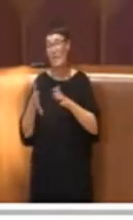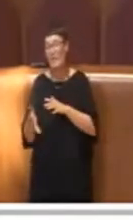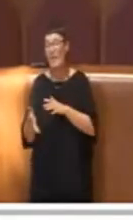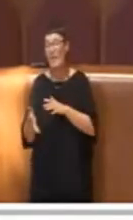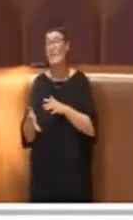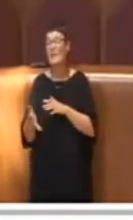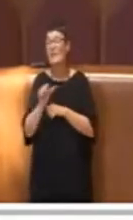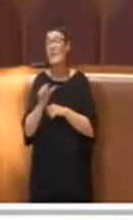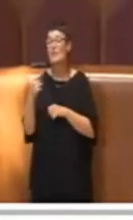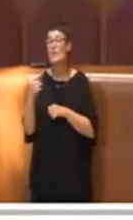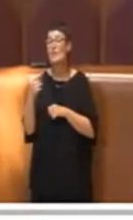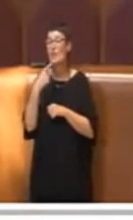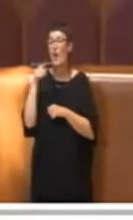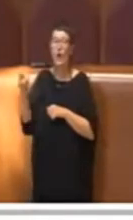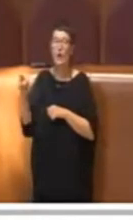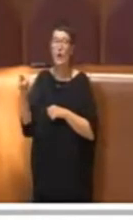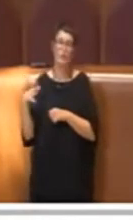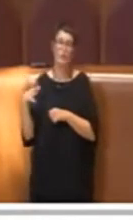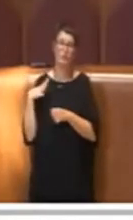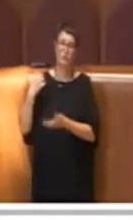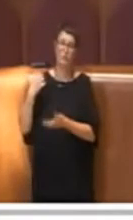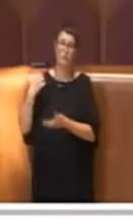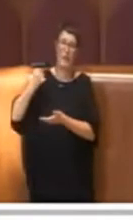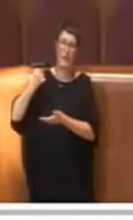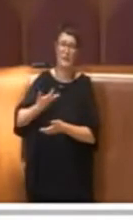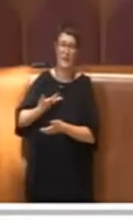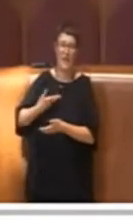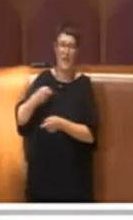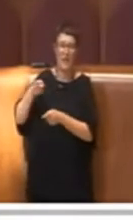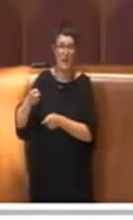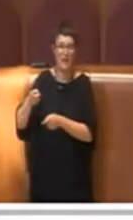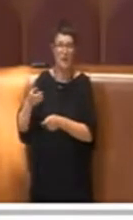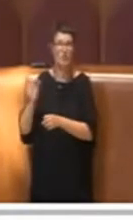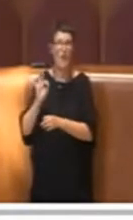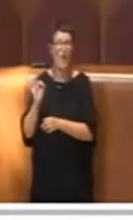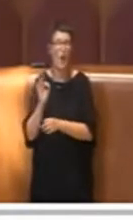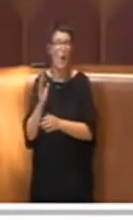magari neanche tanto puliti.